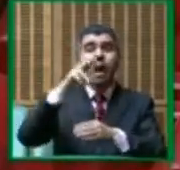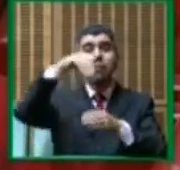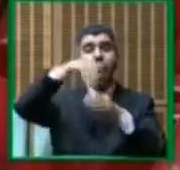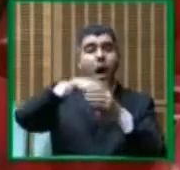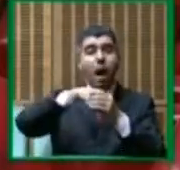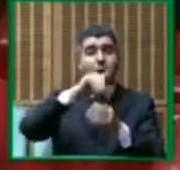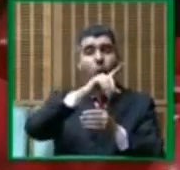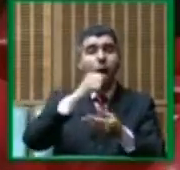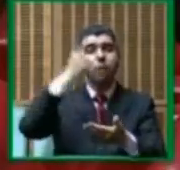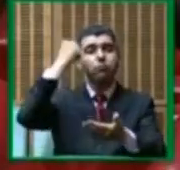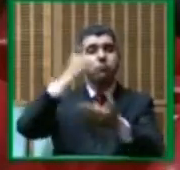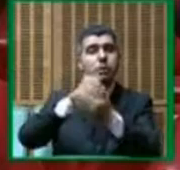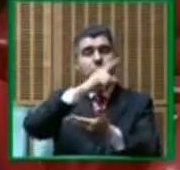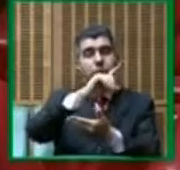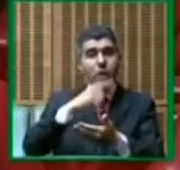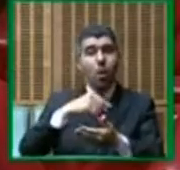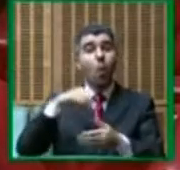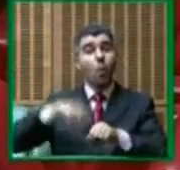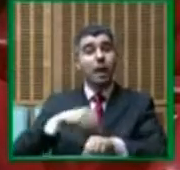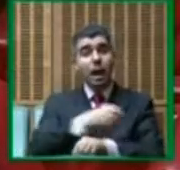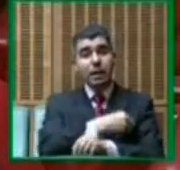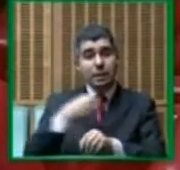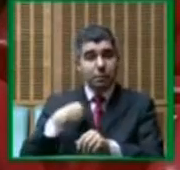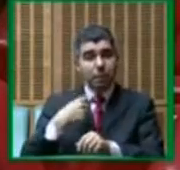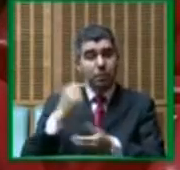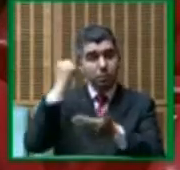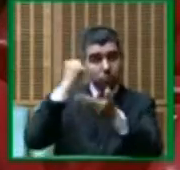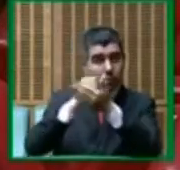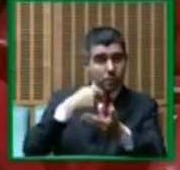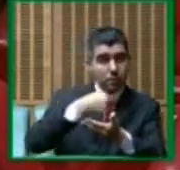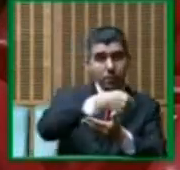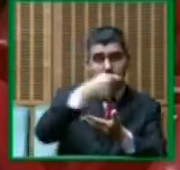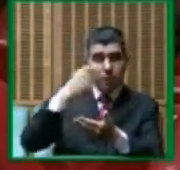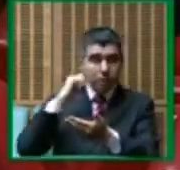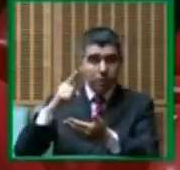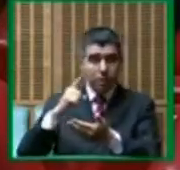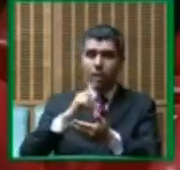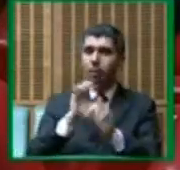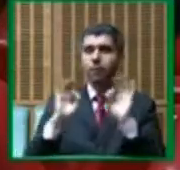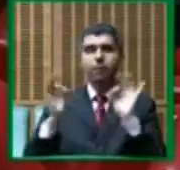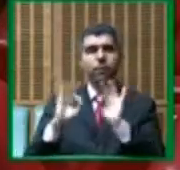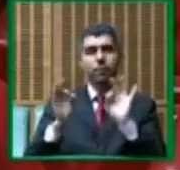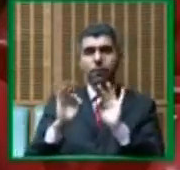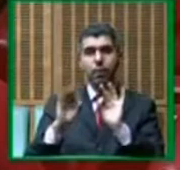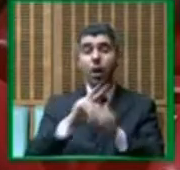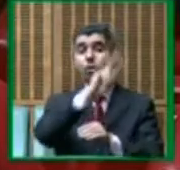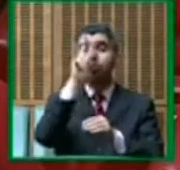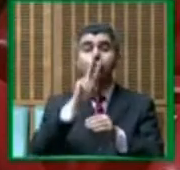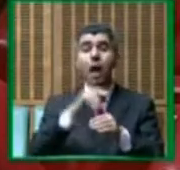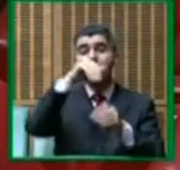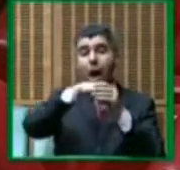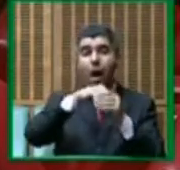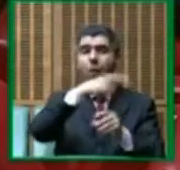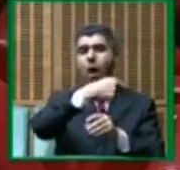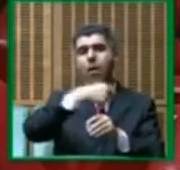لا دخل لنا، وزارة الصحة هي مسألة صحية محضة. هذا الوقت هذا وزارة الصحة لا تستشر، كان الجماعة